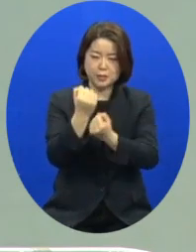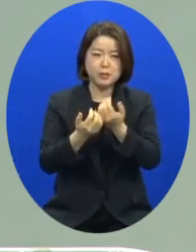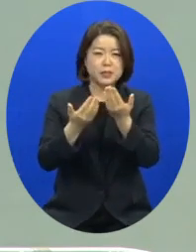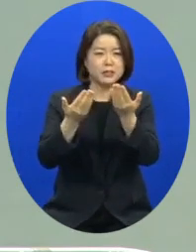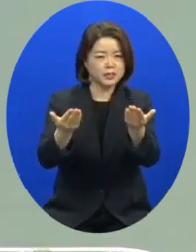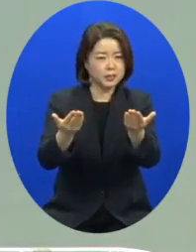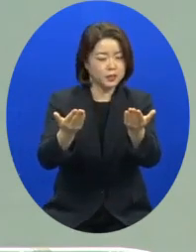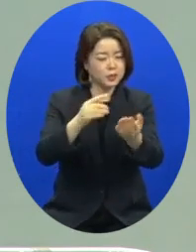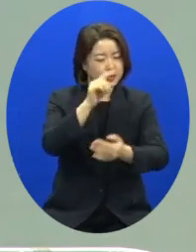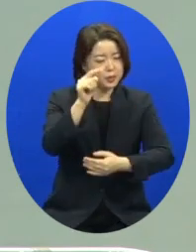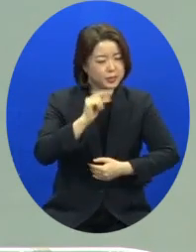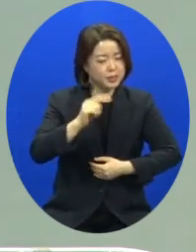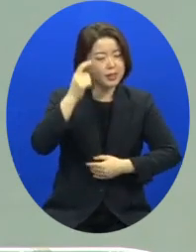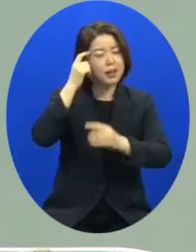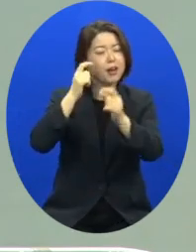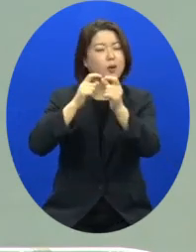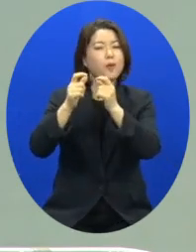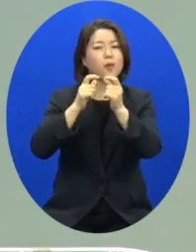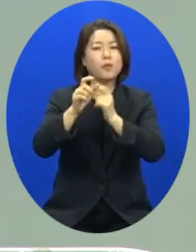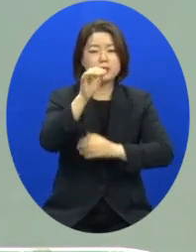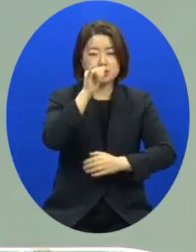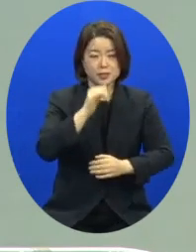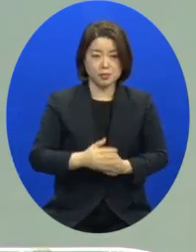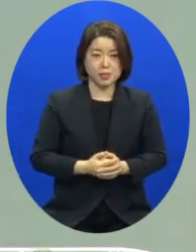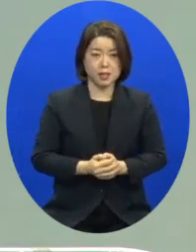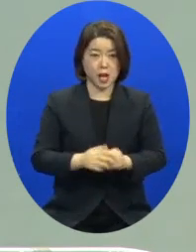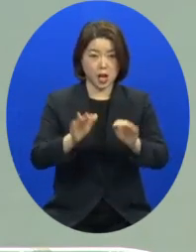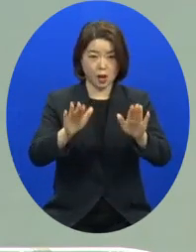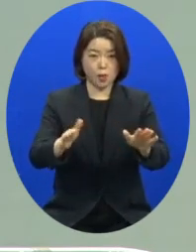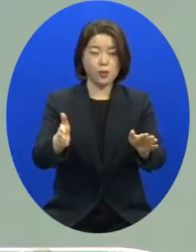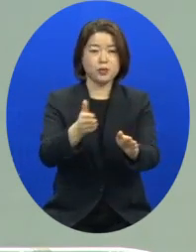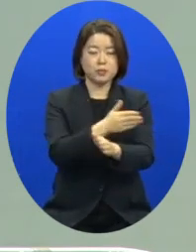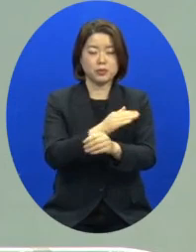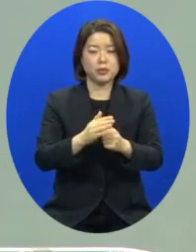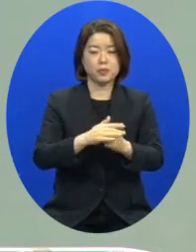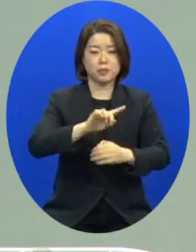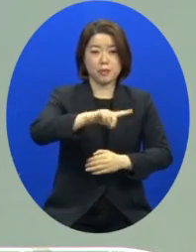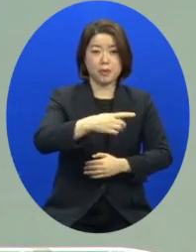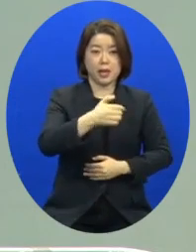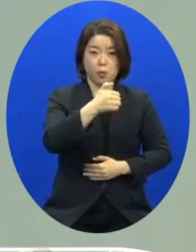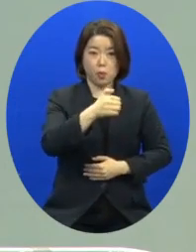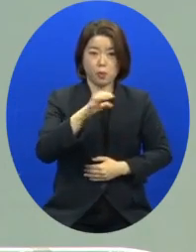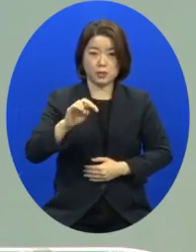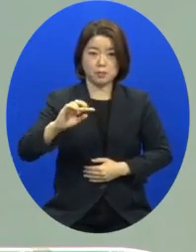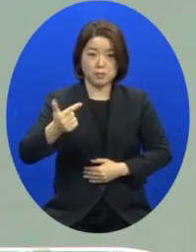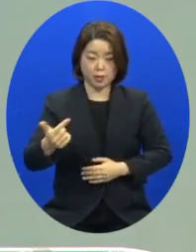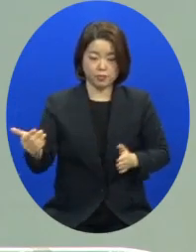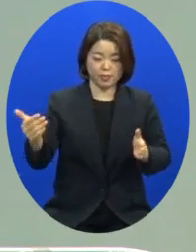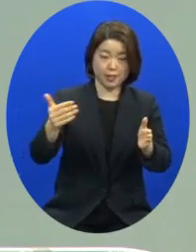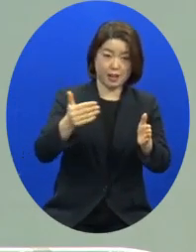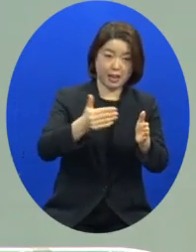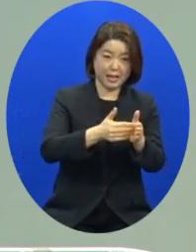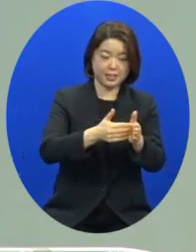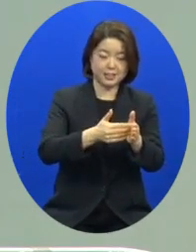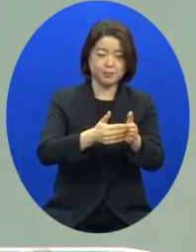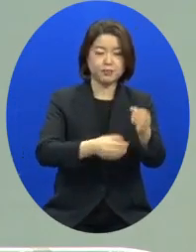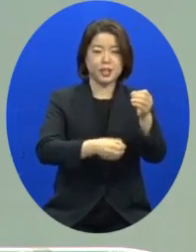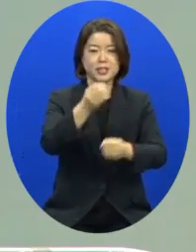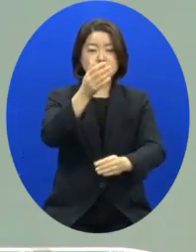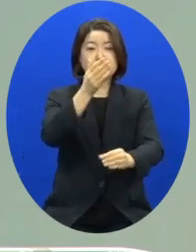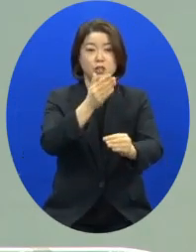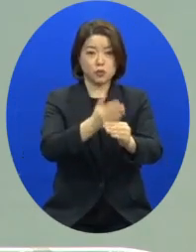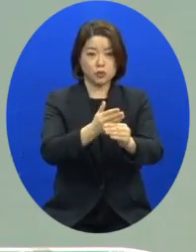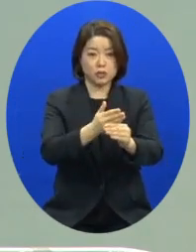정도였습니다. 한번 오늘부터 우리 시편 150편까지 시편의 핵심이고